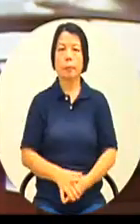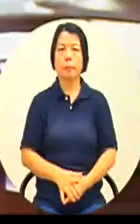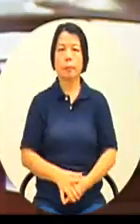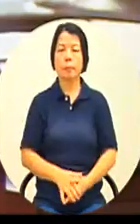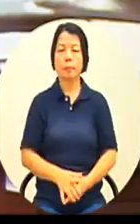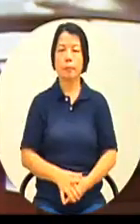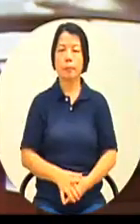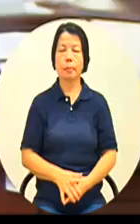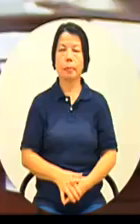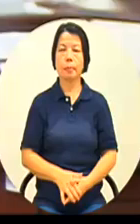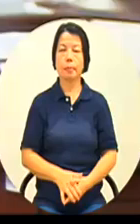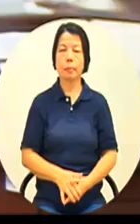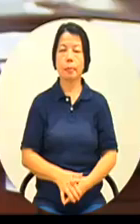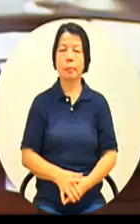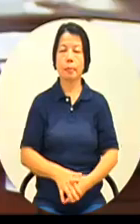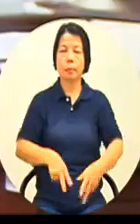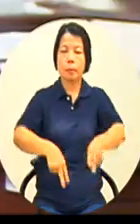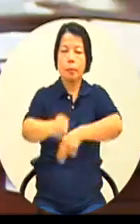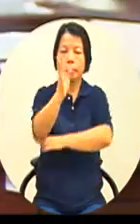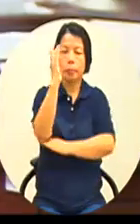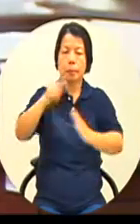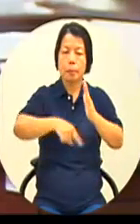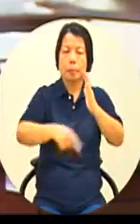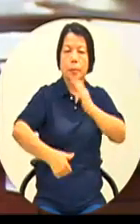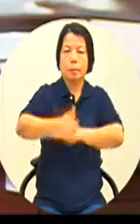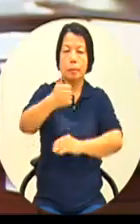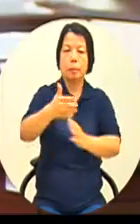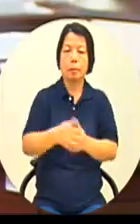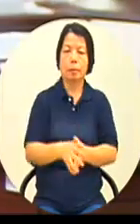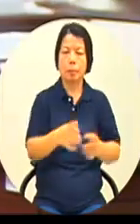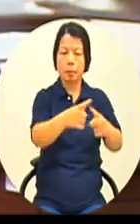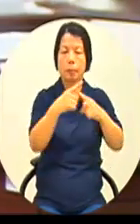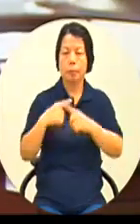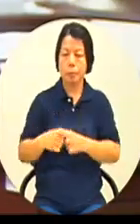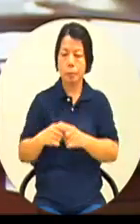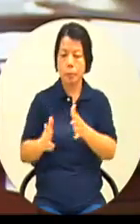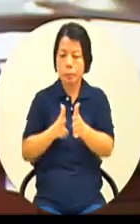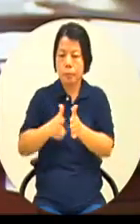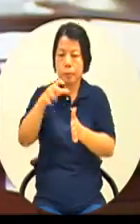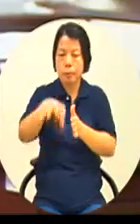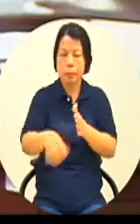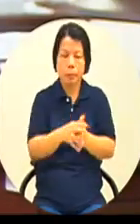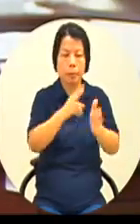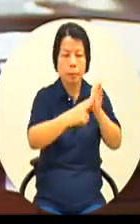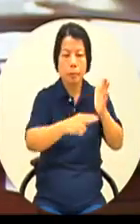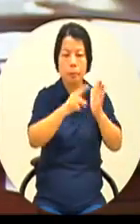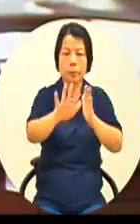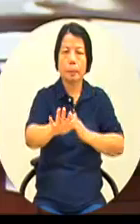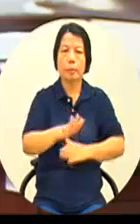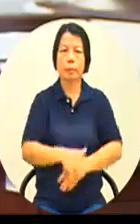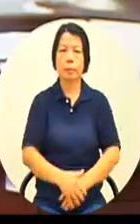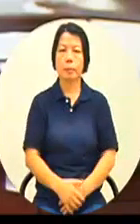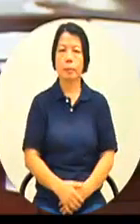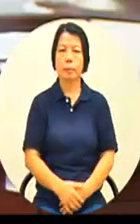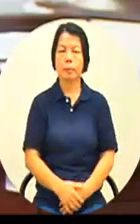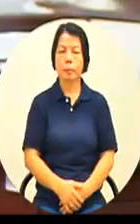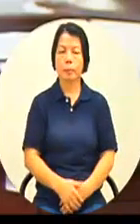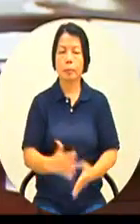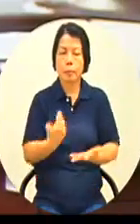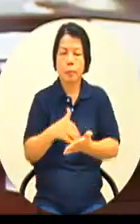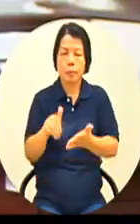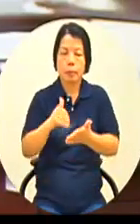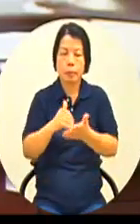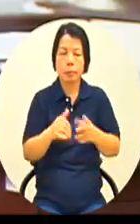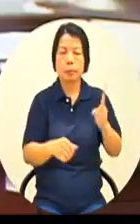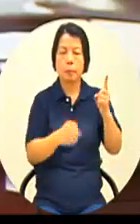个行政院长的阿罗啊，伊火车头遐，迄边个在做改重山火车站，啊来做改水，吼、哦、啊，预计106年可以